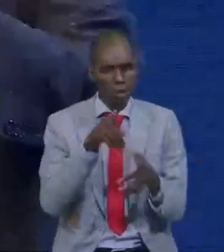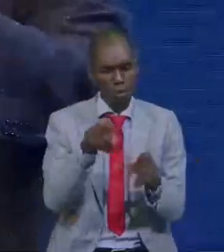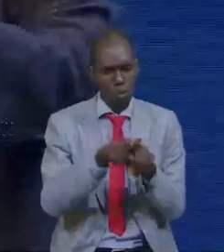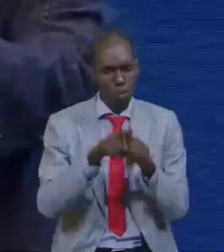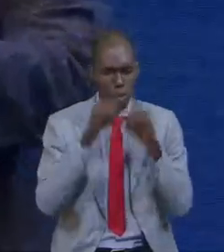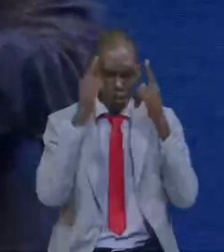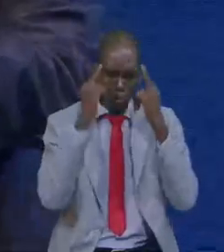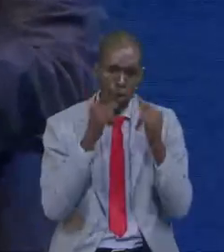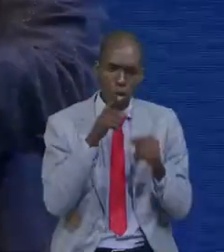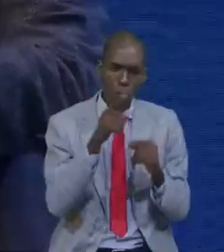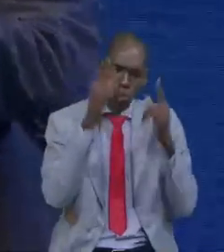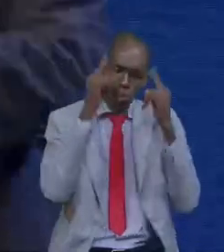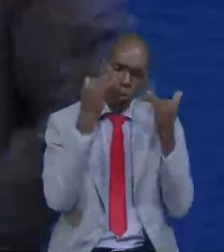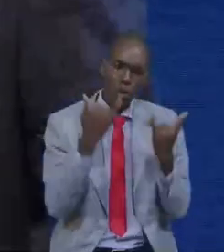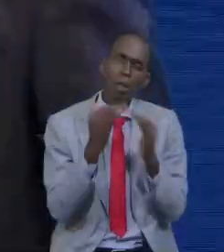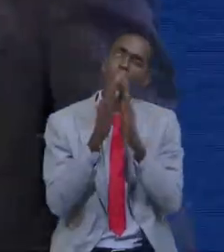nous ces serpents.